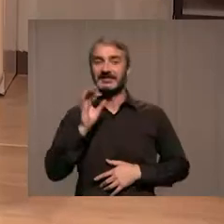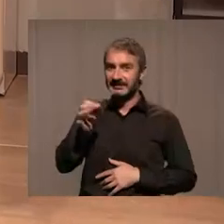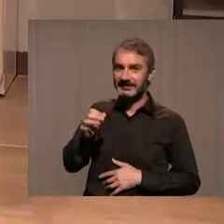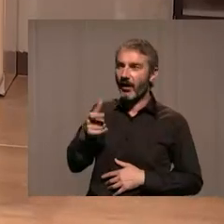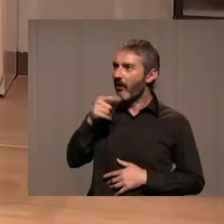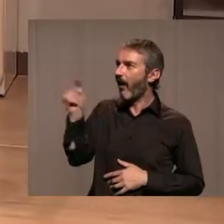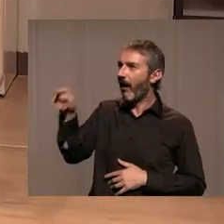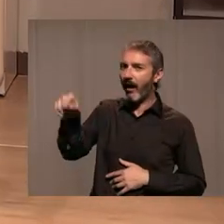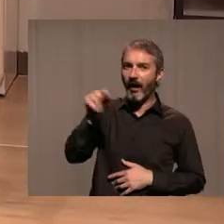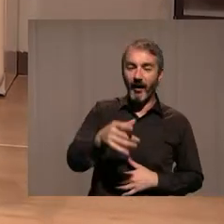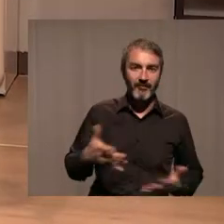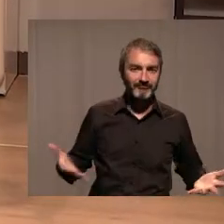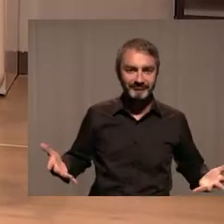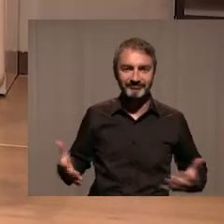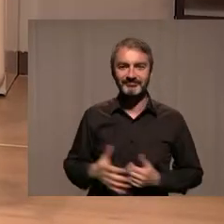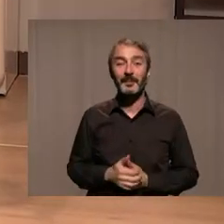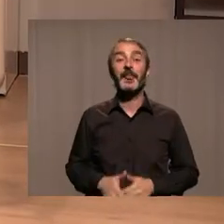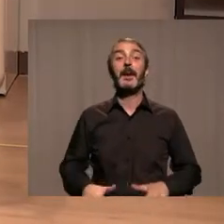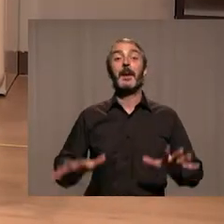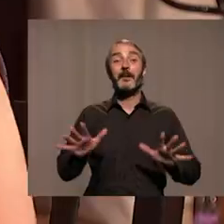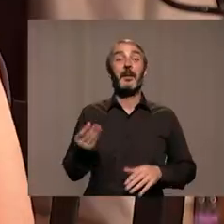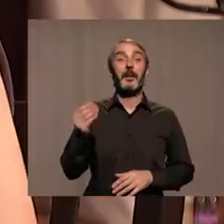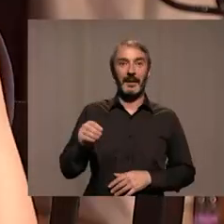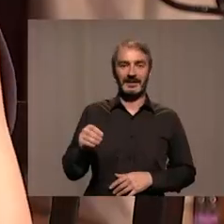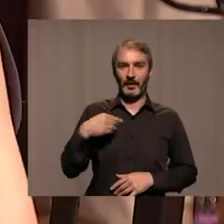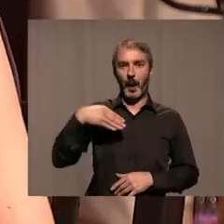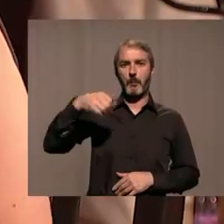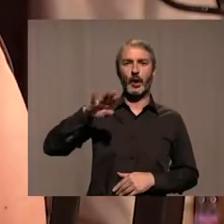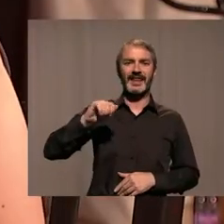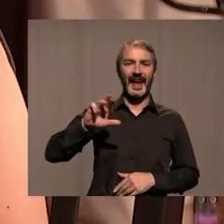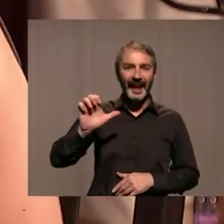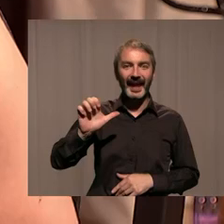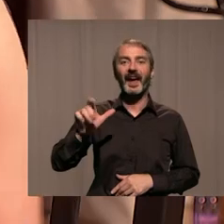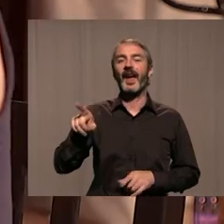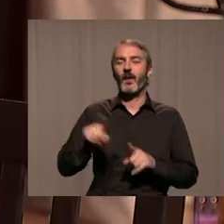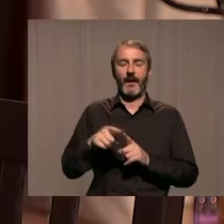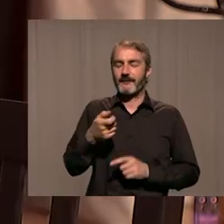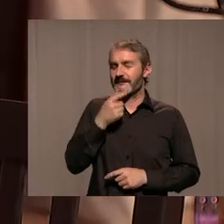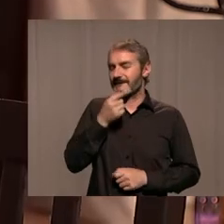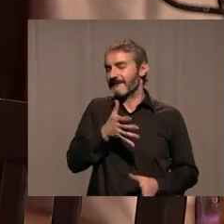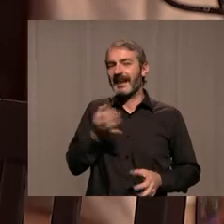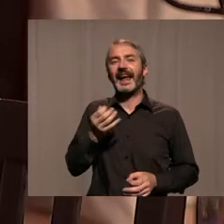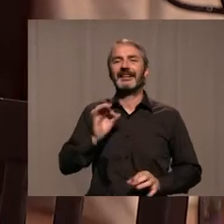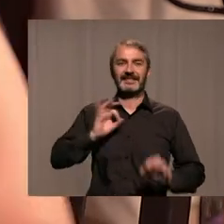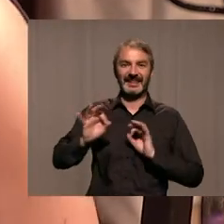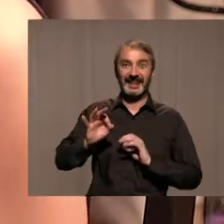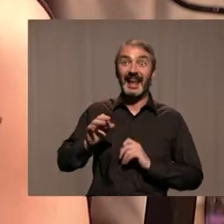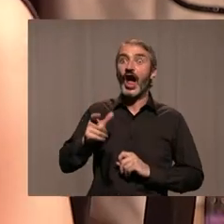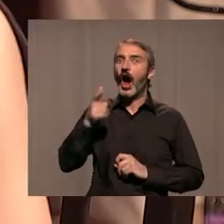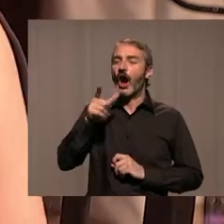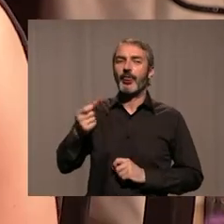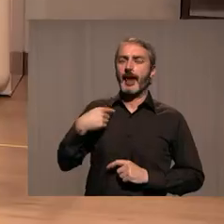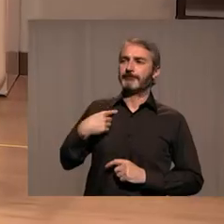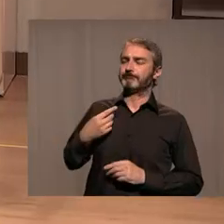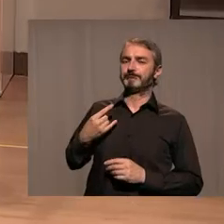exacte, està un bon placement, això. Però, a més, és el que dius de Molière. A Campus Mar ens agrada molt el teatre i el color groc és una mica inquietant. Ah, bona, que